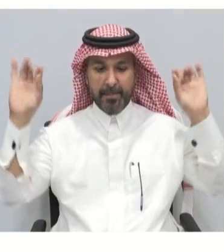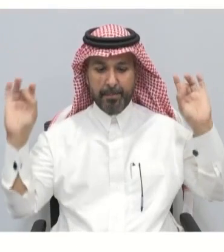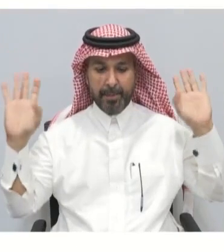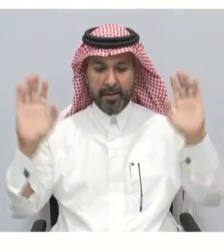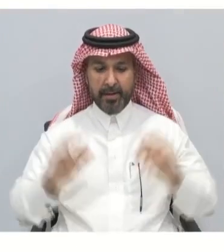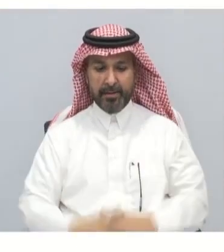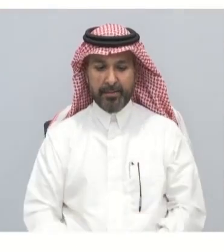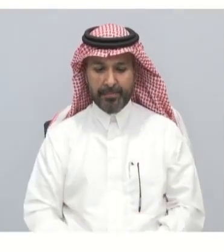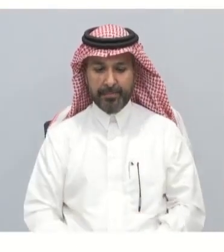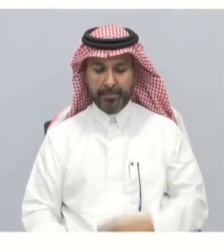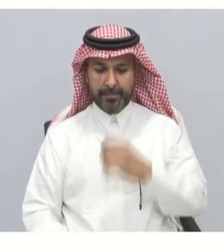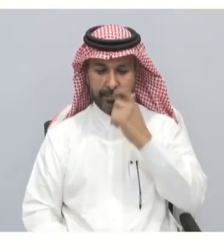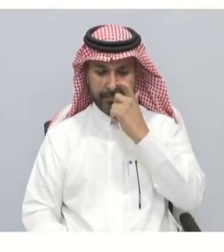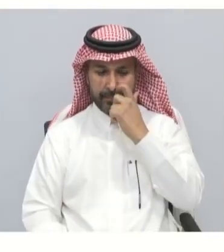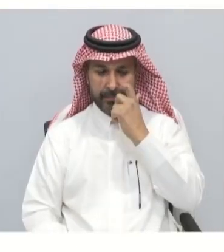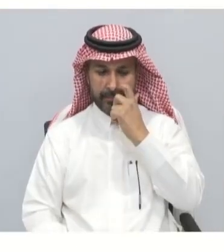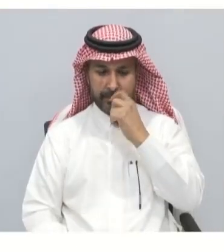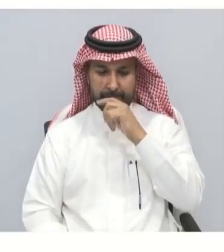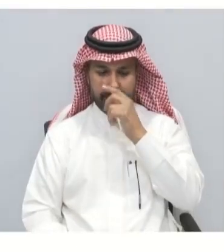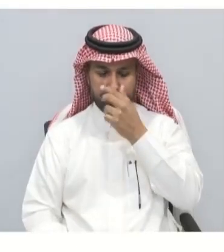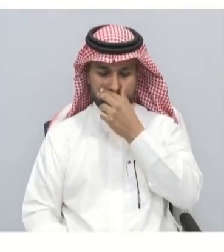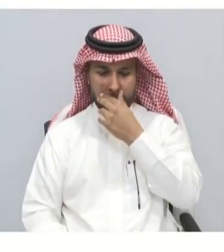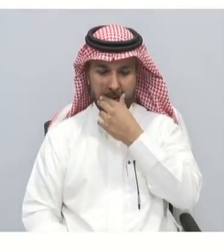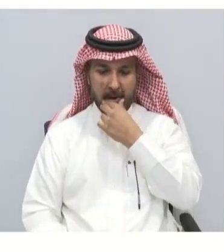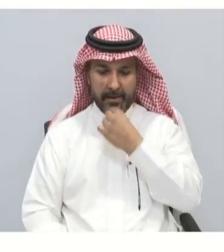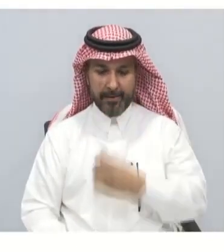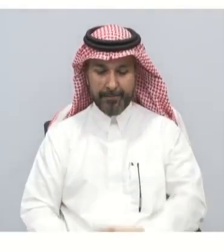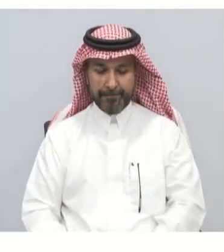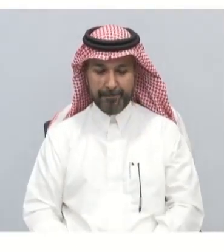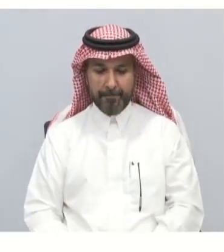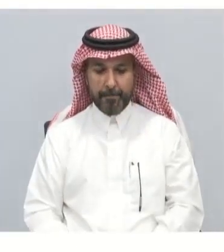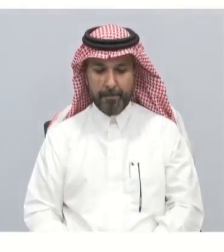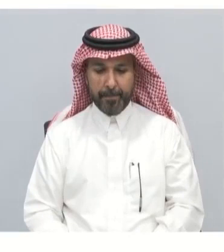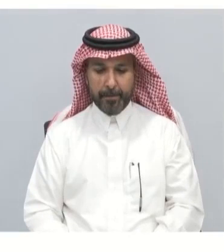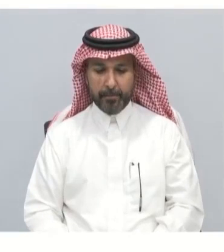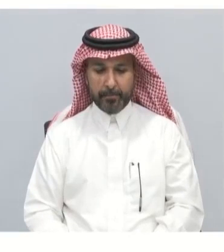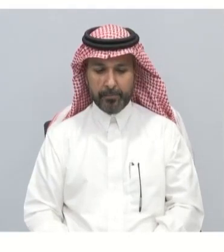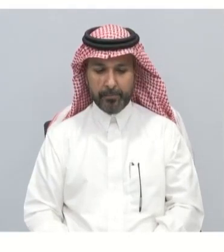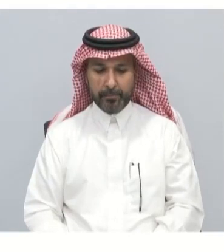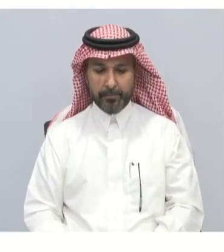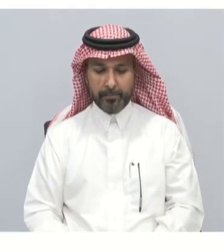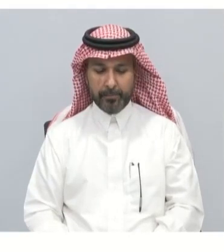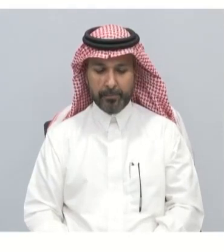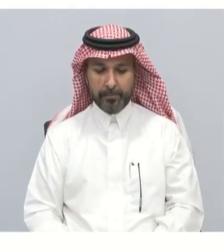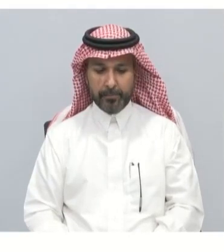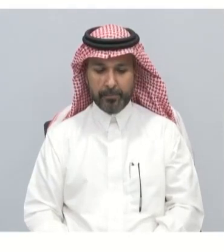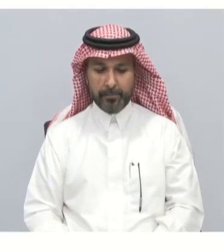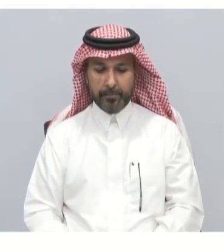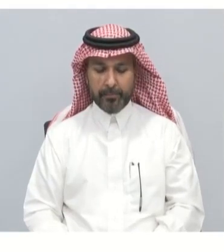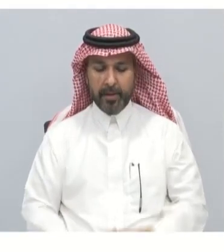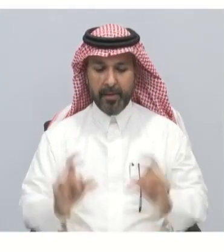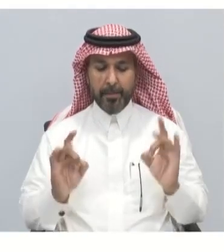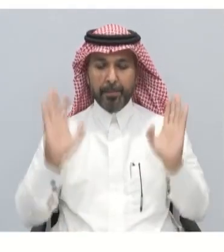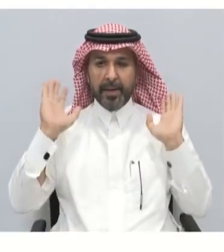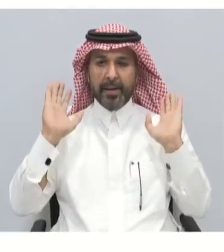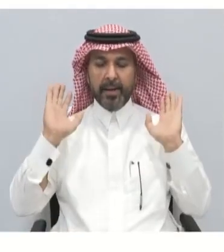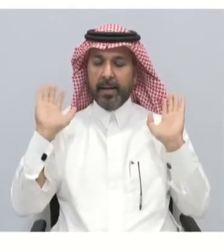عدد الاشخاص اللي هو 32 طرحنا منه اثنين هذول المعنيين اللي هنا واللي هنا